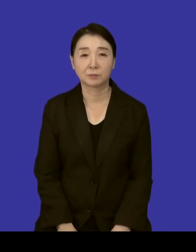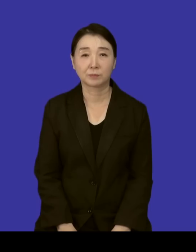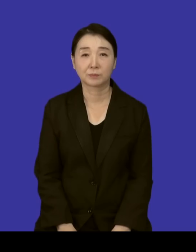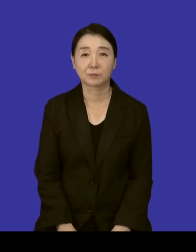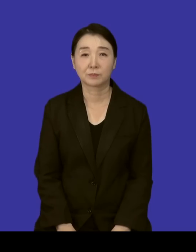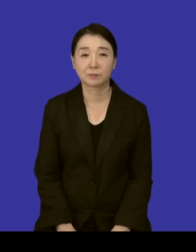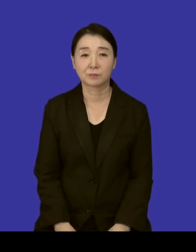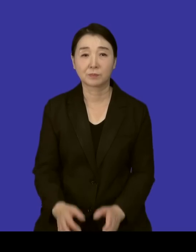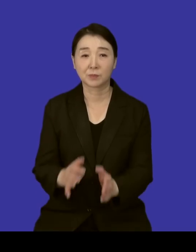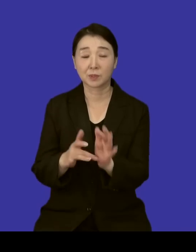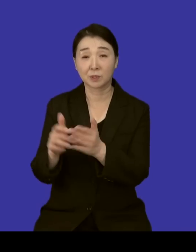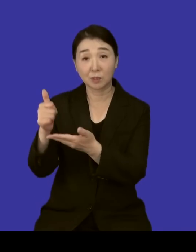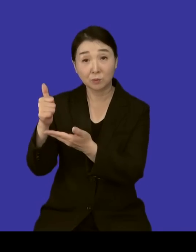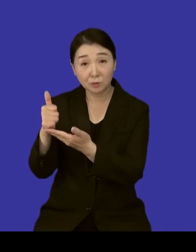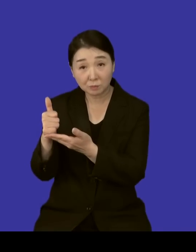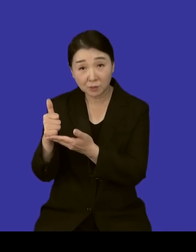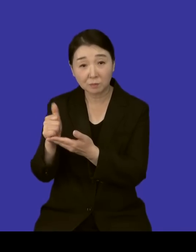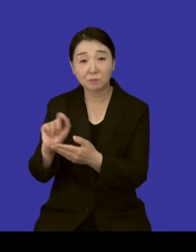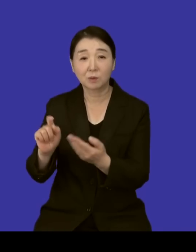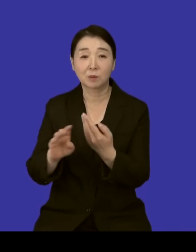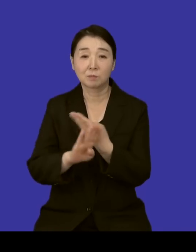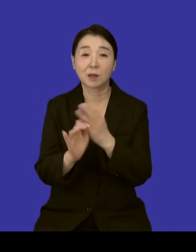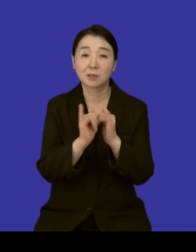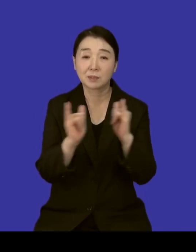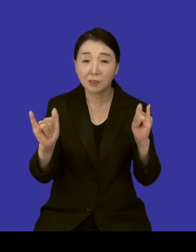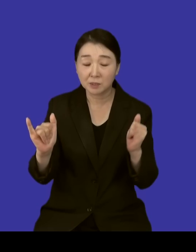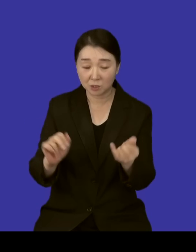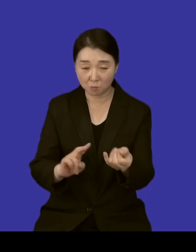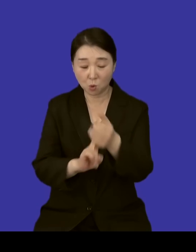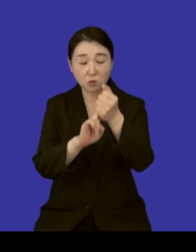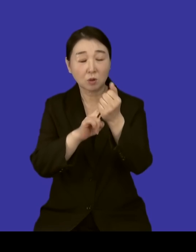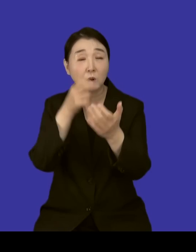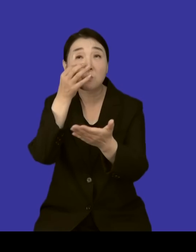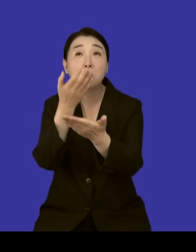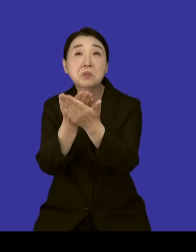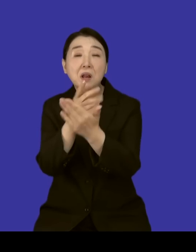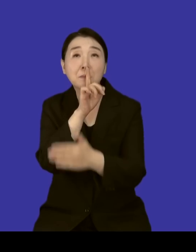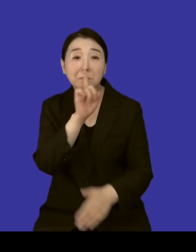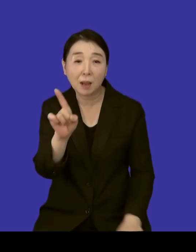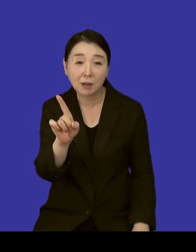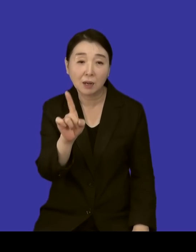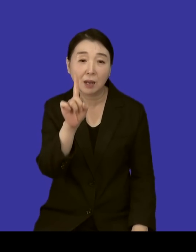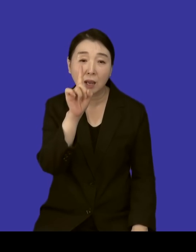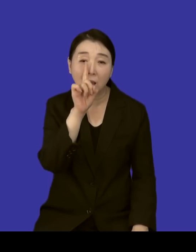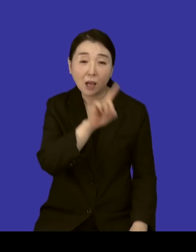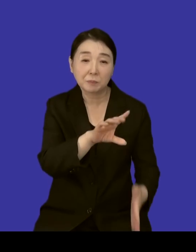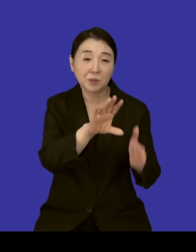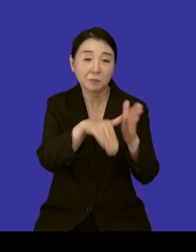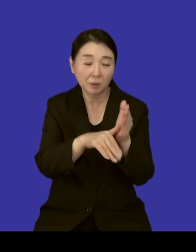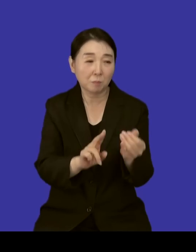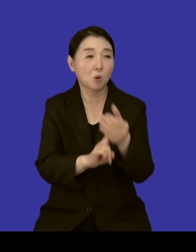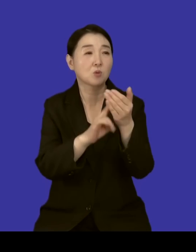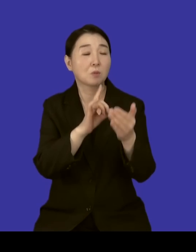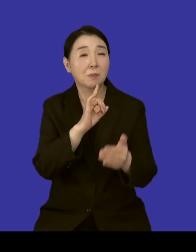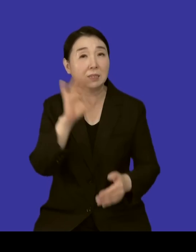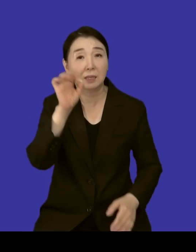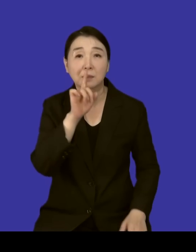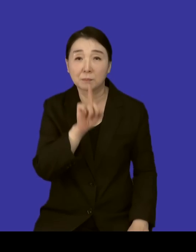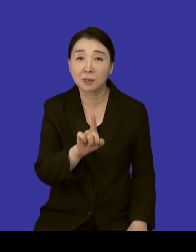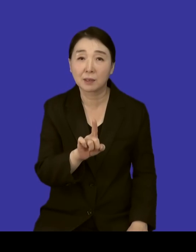예수님이 바리새인들이 표적을 구하니까 악하고 음란한 세대가 표적을 구한다고